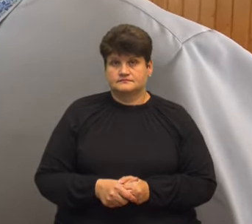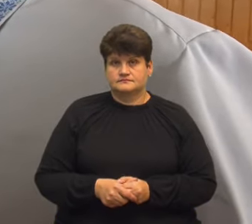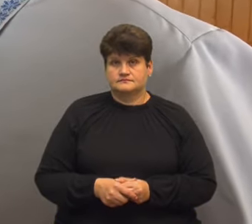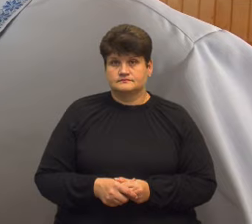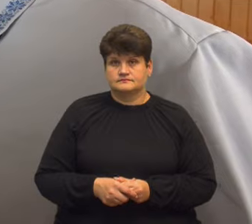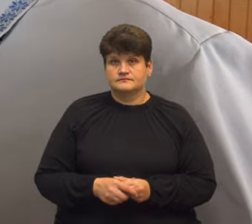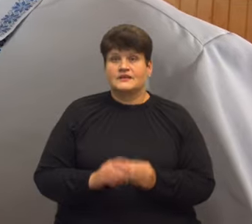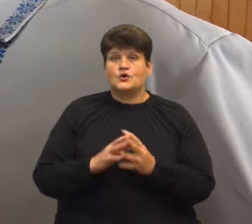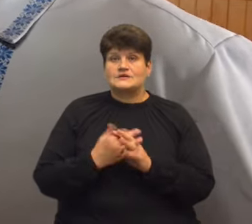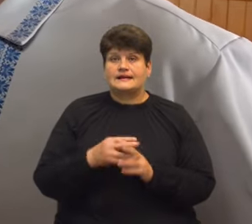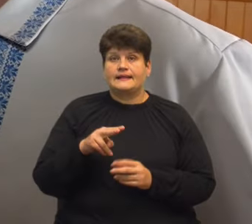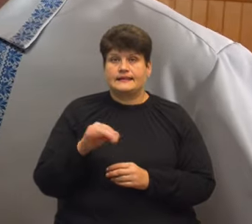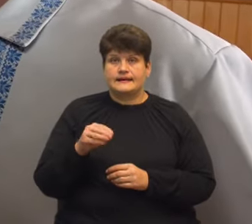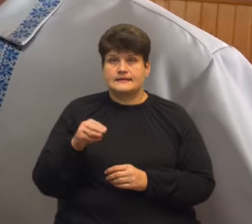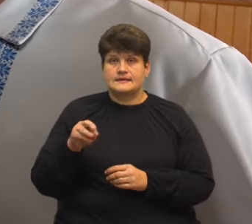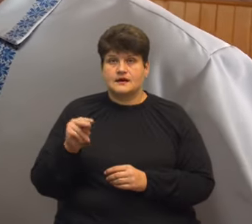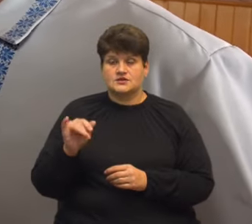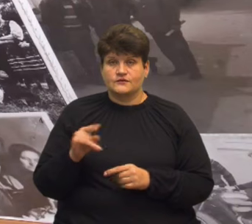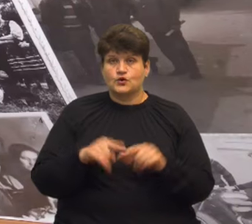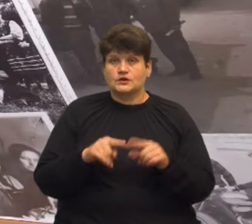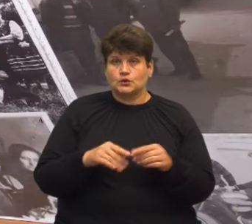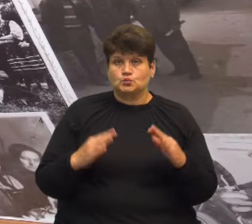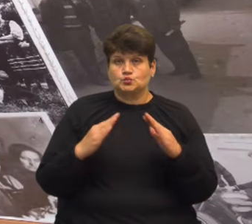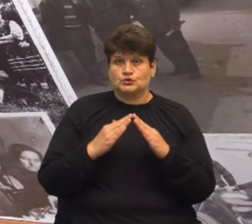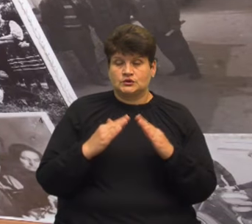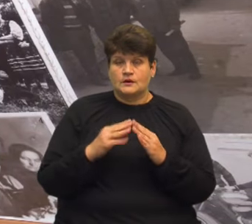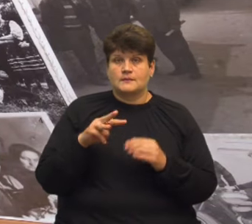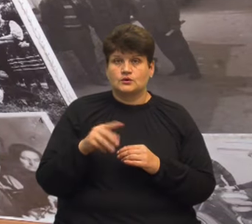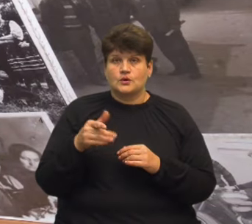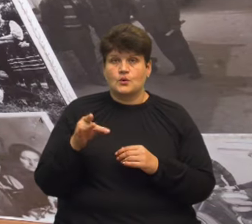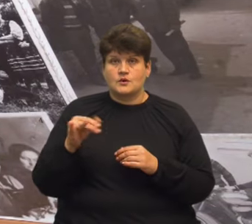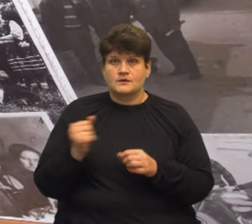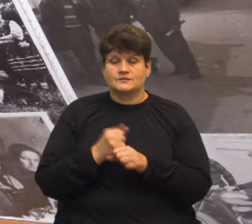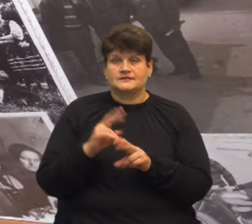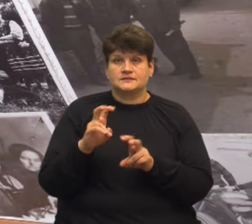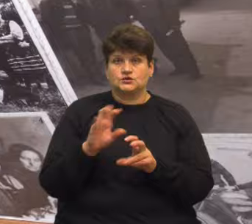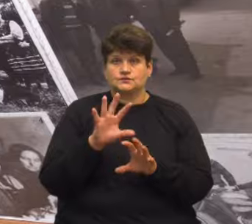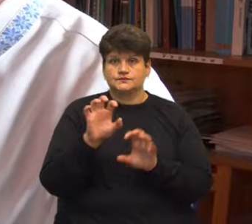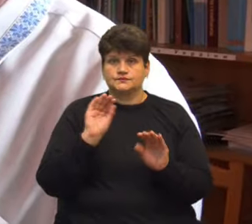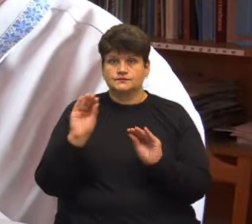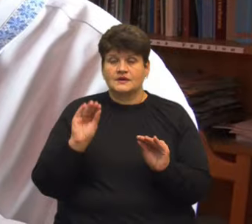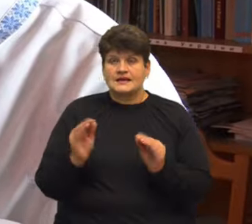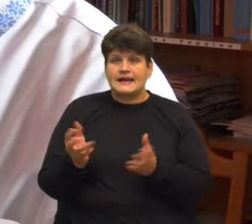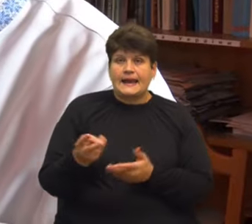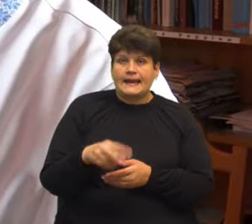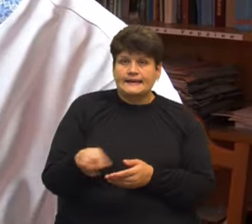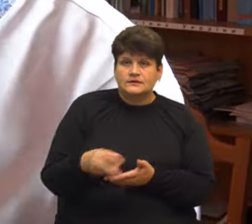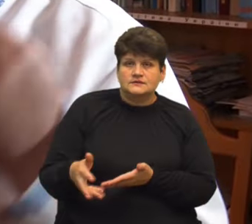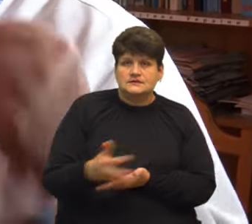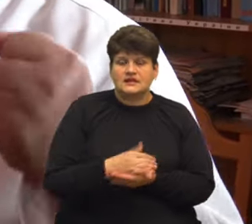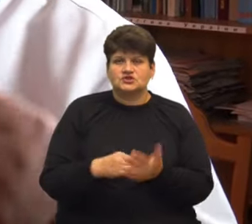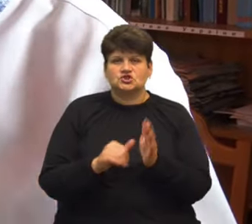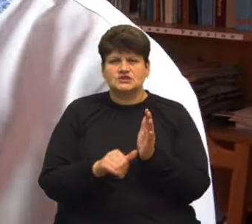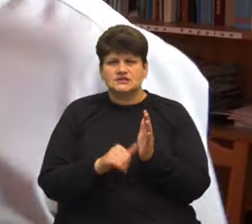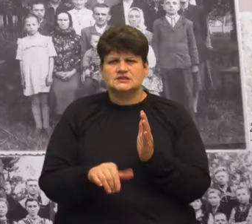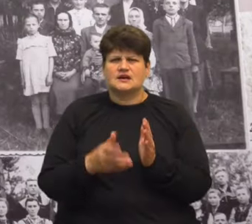У селі Летячі в родинному будинку Микола Горбаль облаштував тематичну світлицю. Тут чоловік зібрав літературу про дисидентів, шестидесятників та